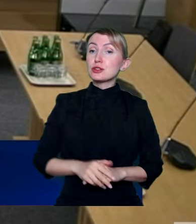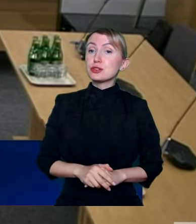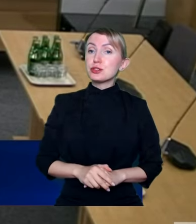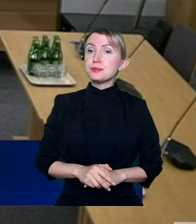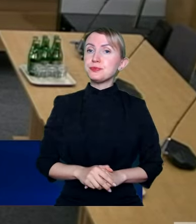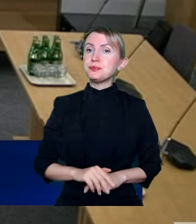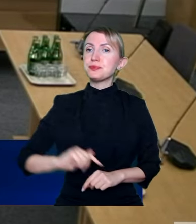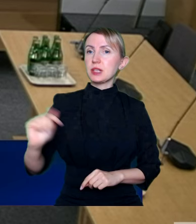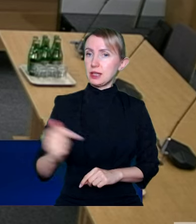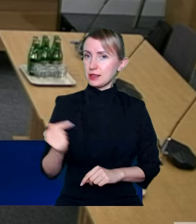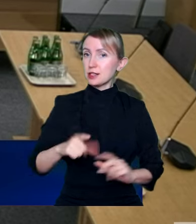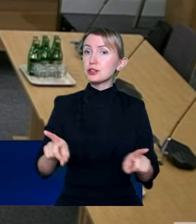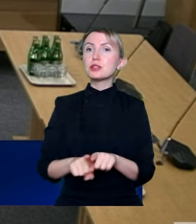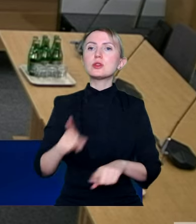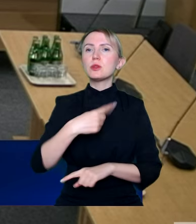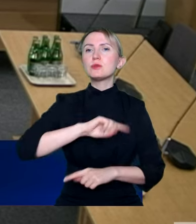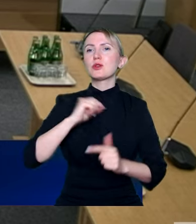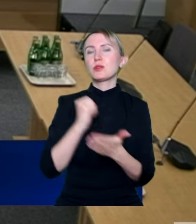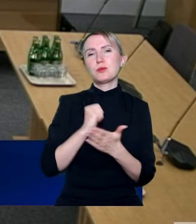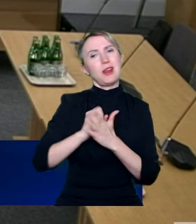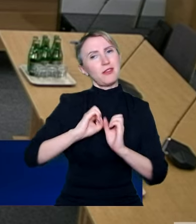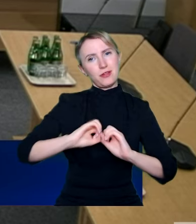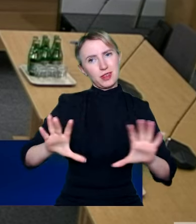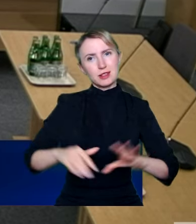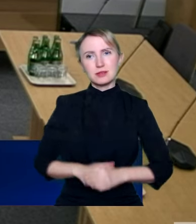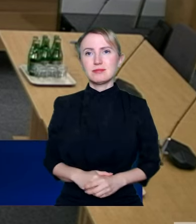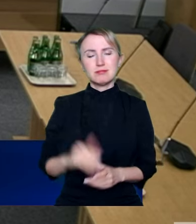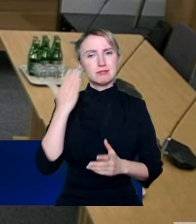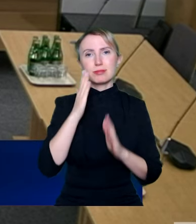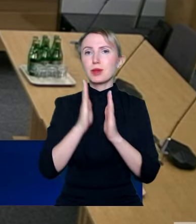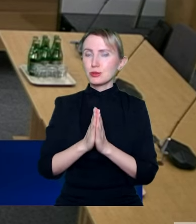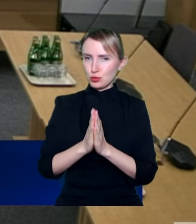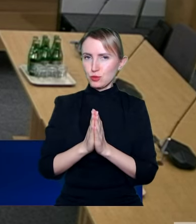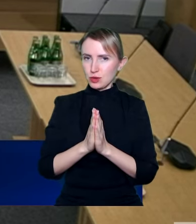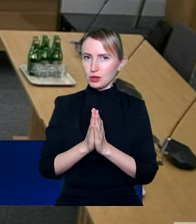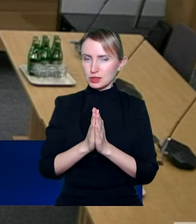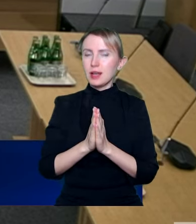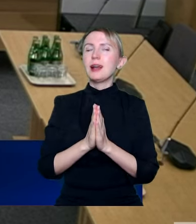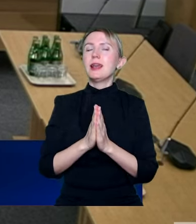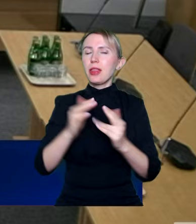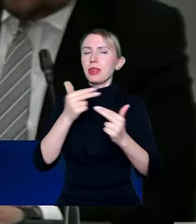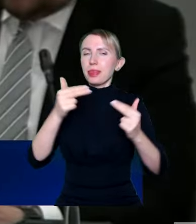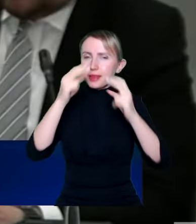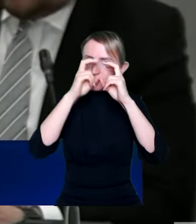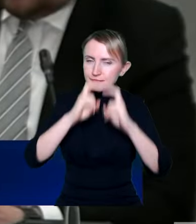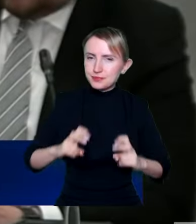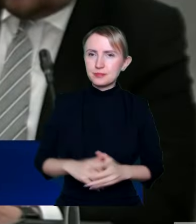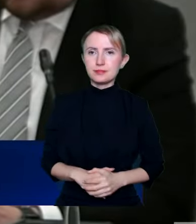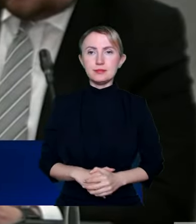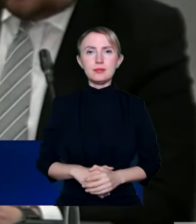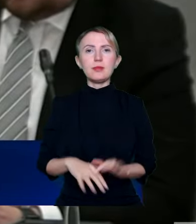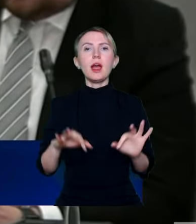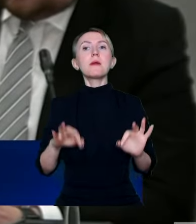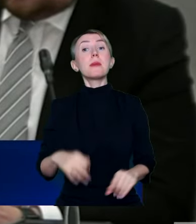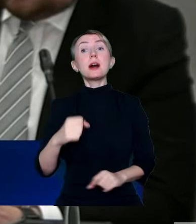w waszym interesie jest, żebyśmy tą kwestię wyjaśnili. Bardzo proszę do brzegu. Wielce szanowna pani poseł, historia